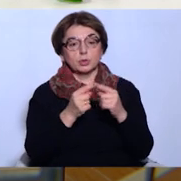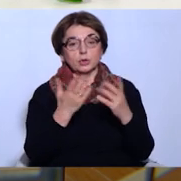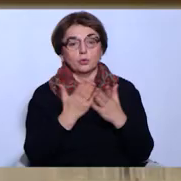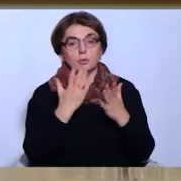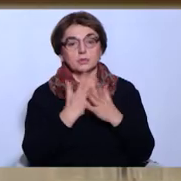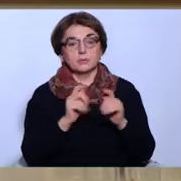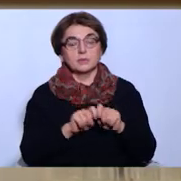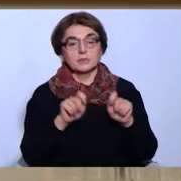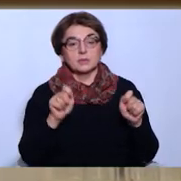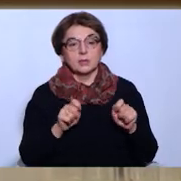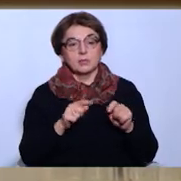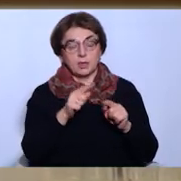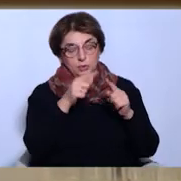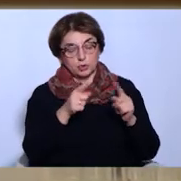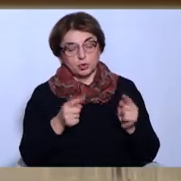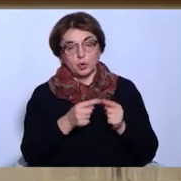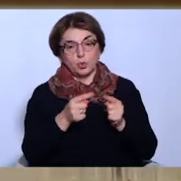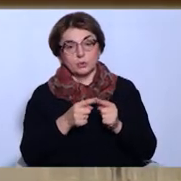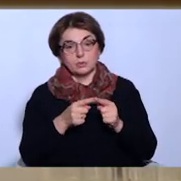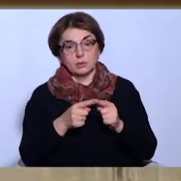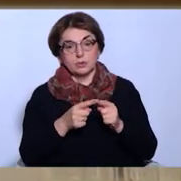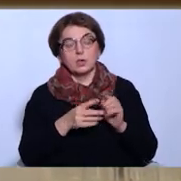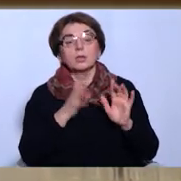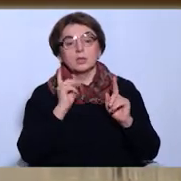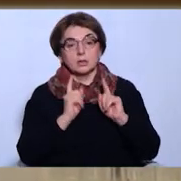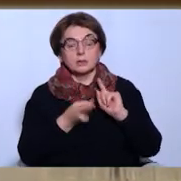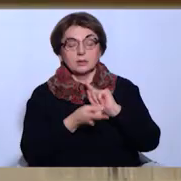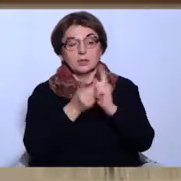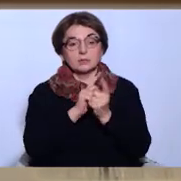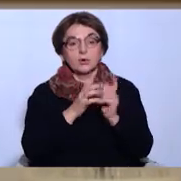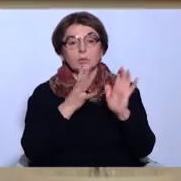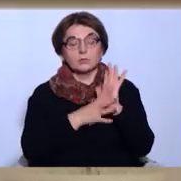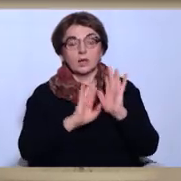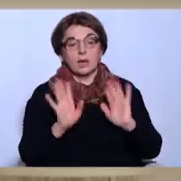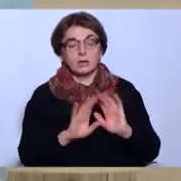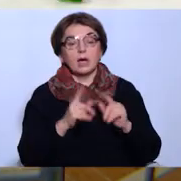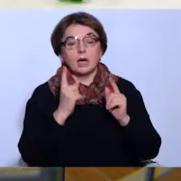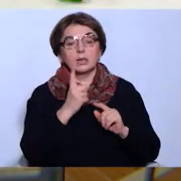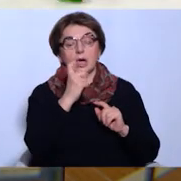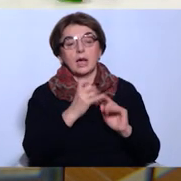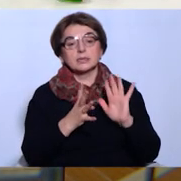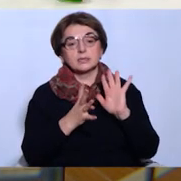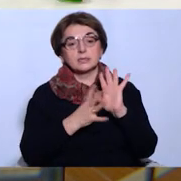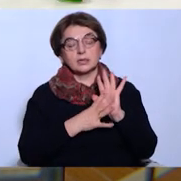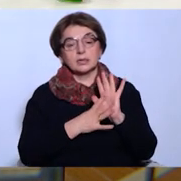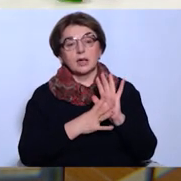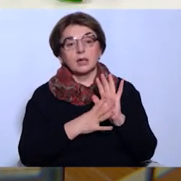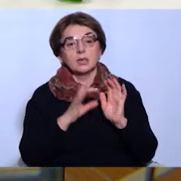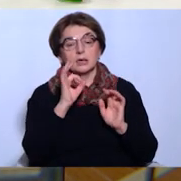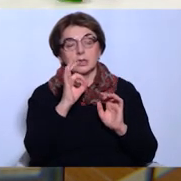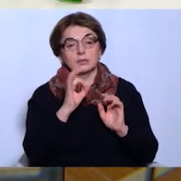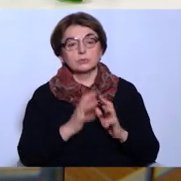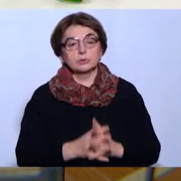რომელიც წარმოიქმნება მათ შორის, არის ნაცვლად 90 გრადუსისა 109 გრადუსი. მე დაფაზე დავწერო ეს თქვენ